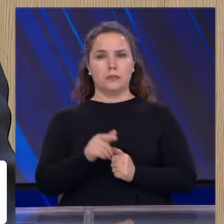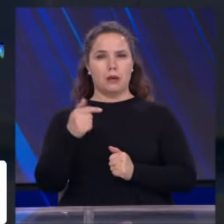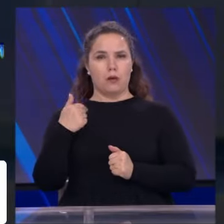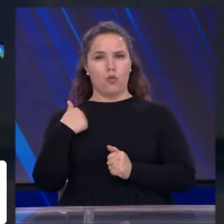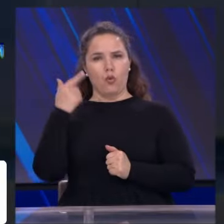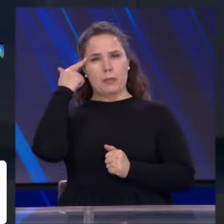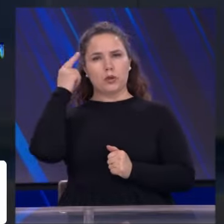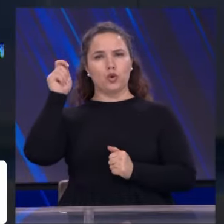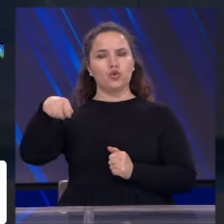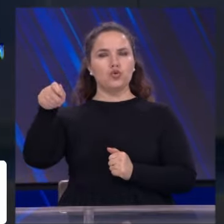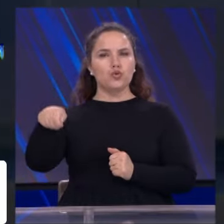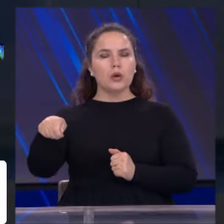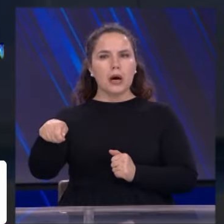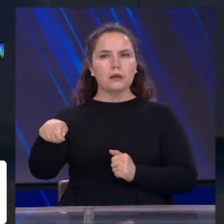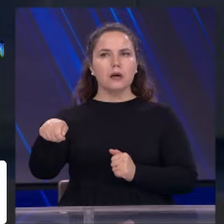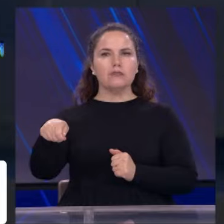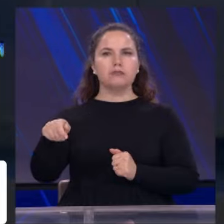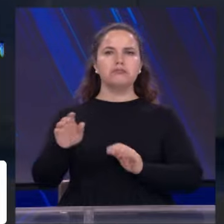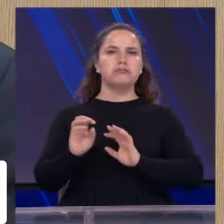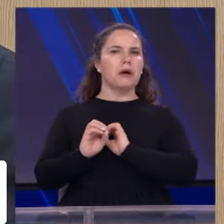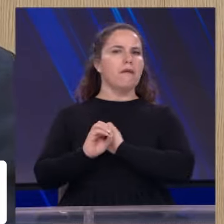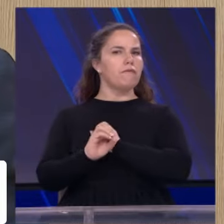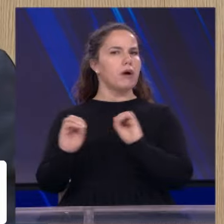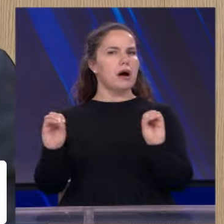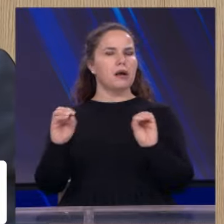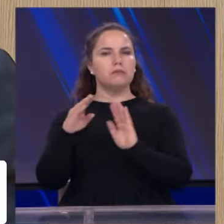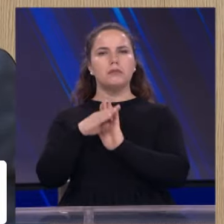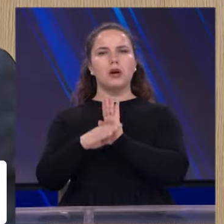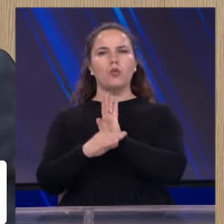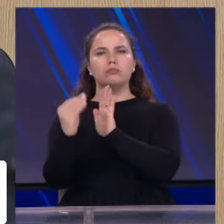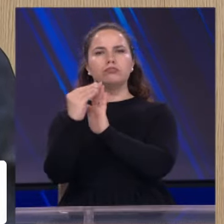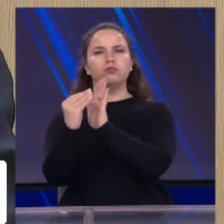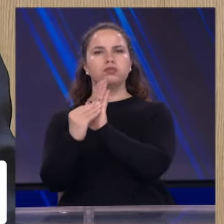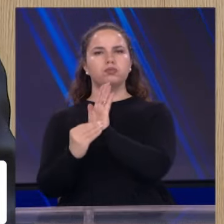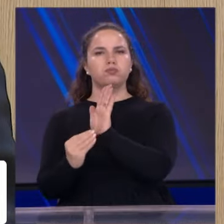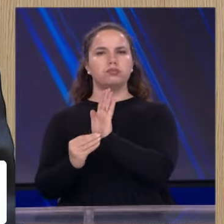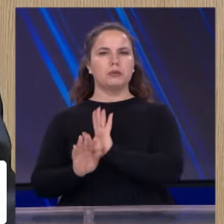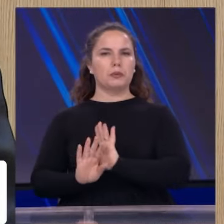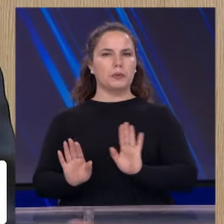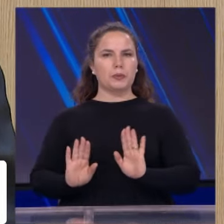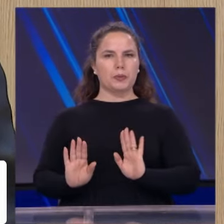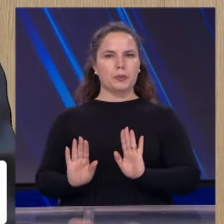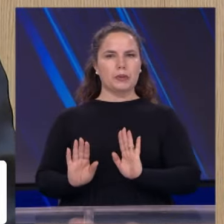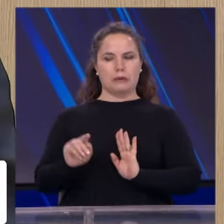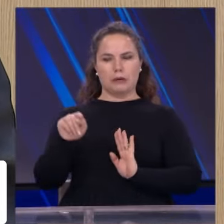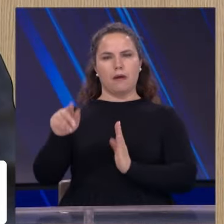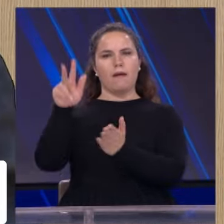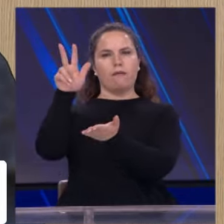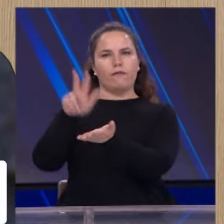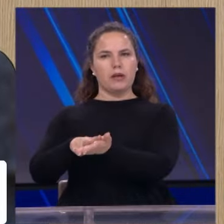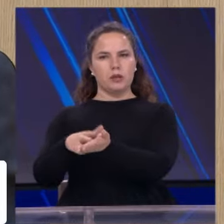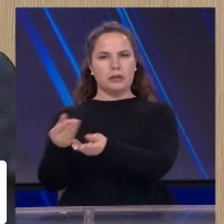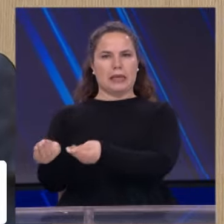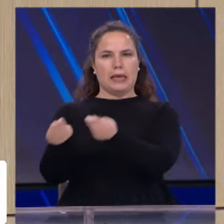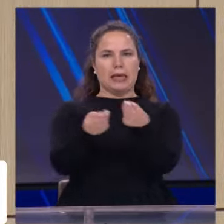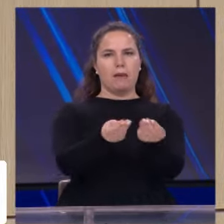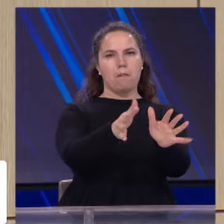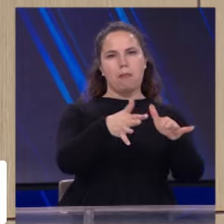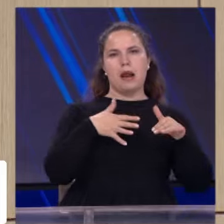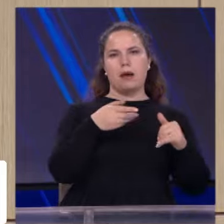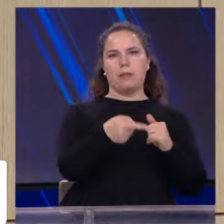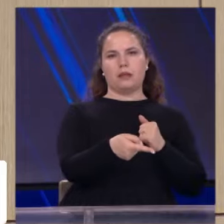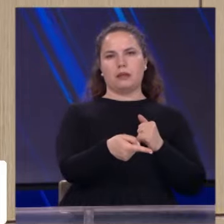kushtetuese, këto nuk janë të rregulluara në ligj dhe këto nuk janë çështje të vogla. Në fakt, ky është thelbi i procesit të votimit nga jashtë.